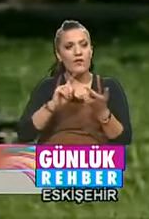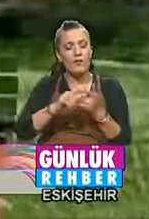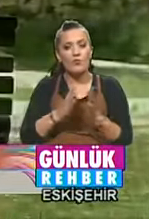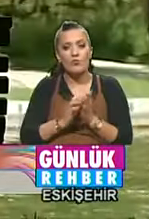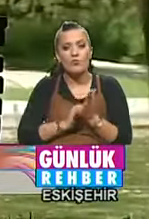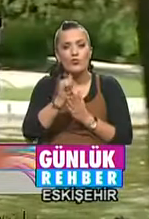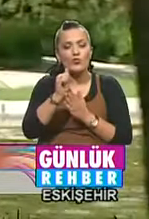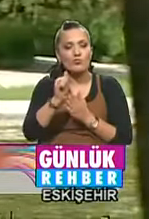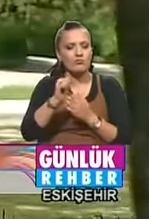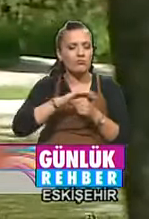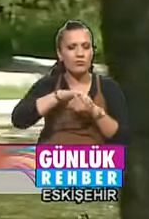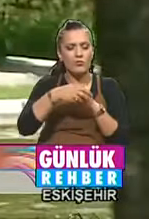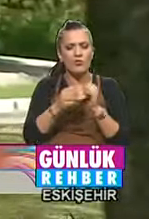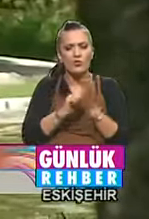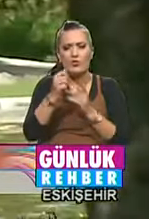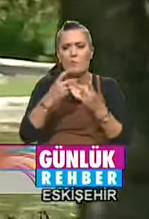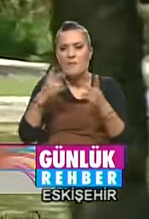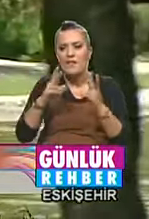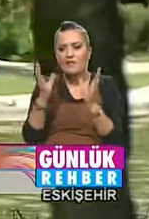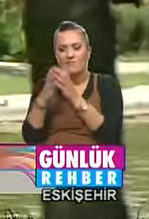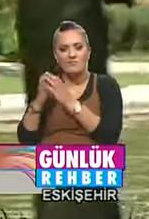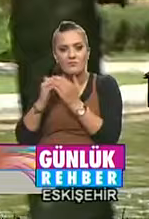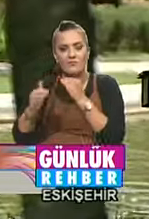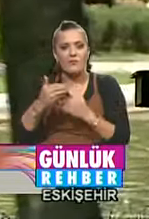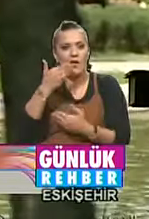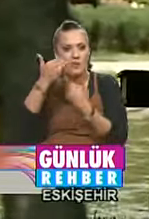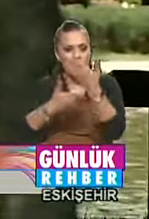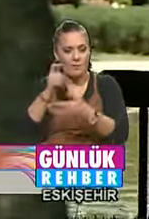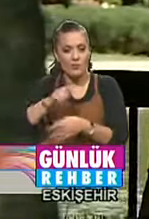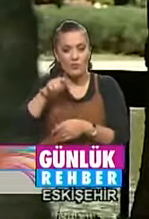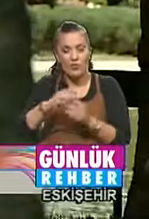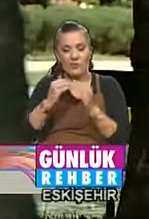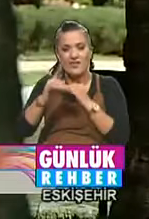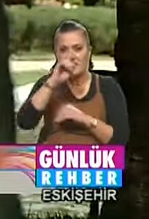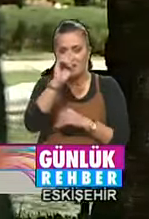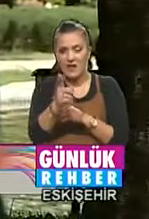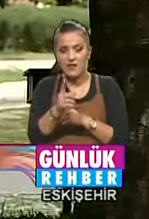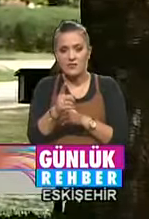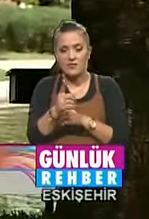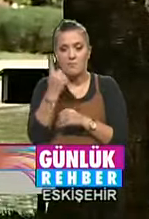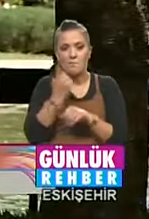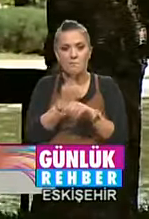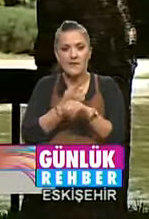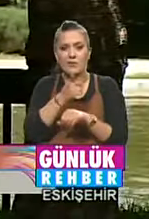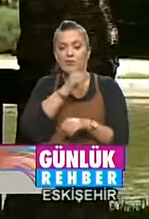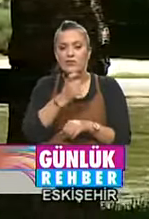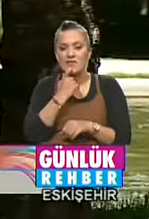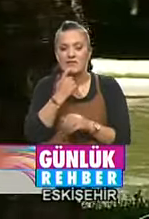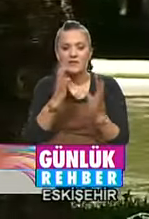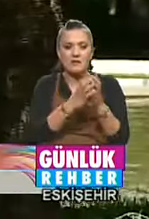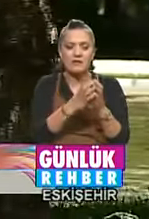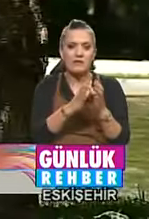evrene, bütün medeniyetlere hitap ediyor. Ve bu medeniyet sadece bir yüzyıla veya